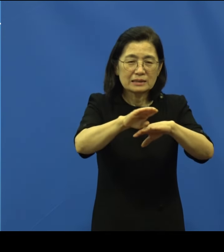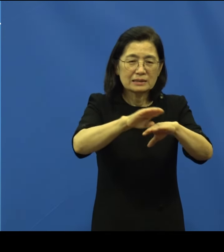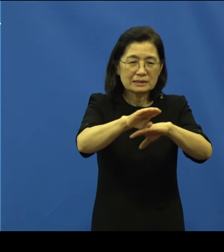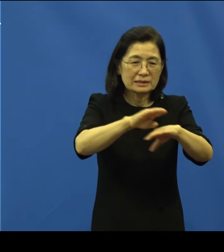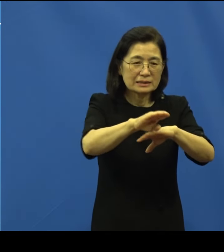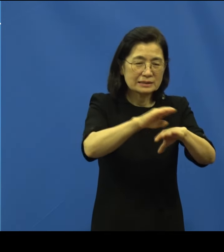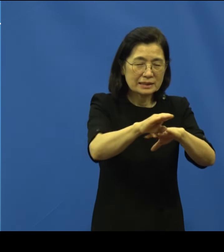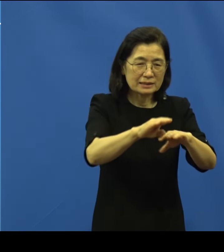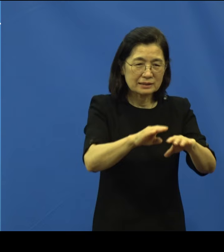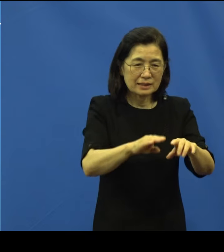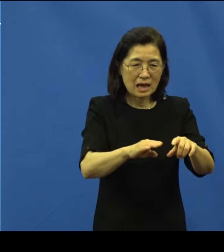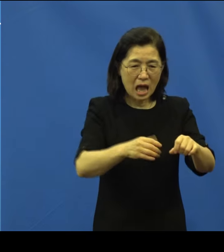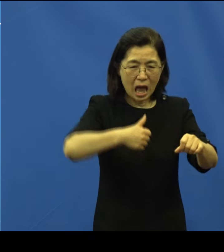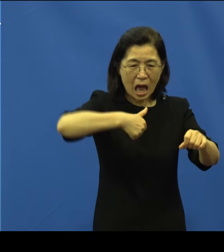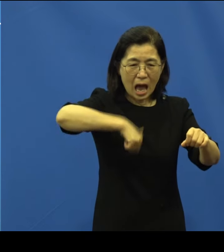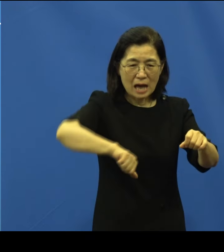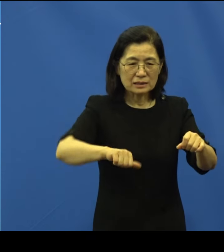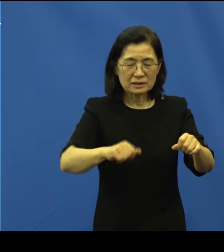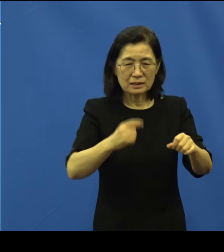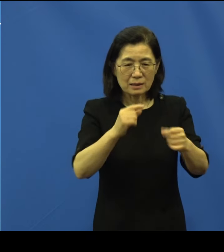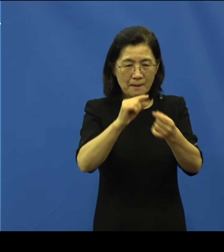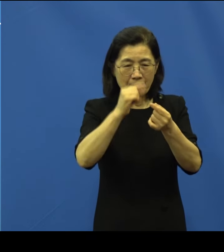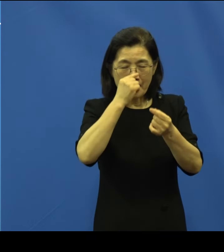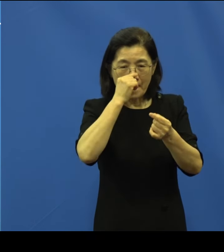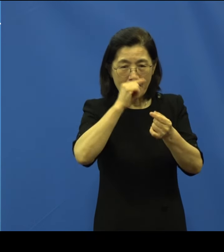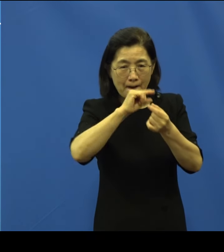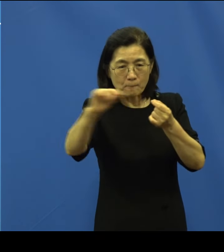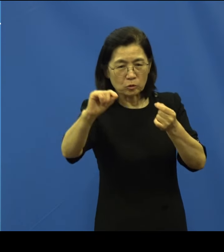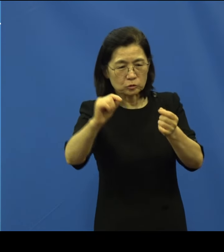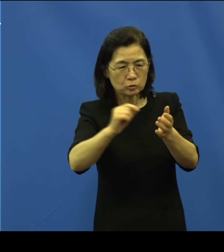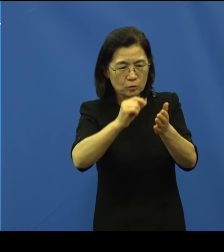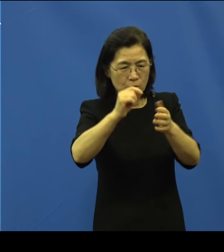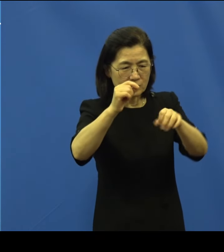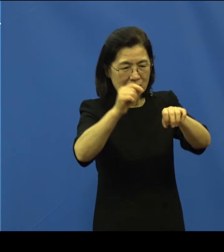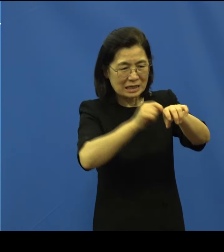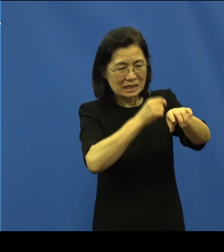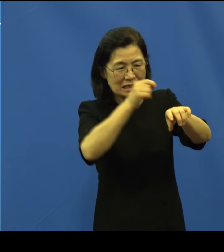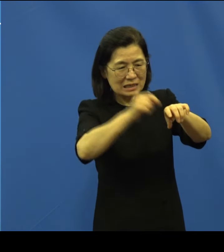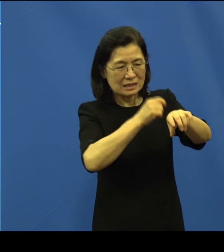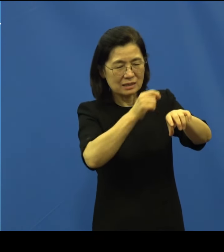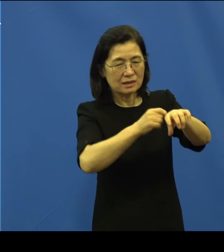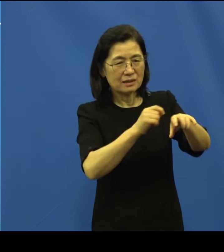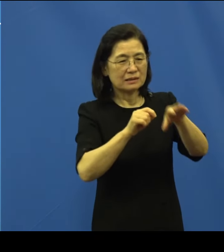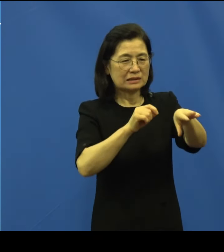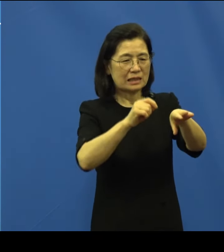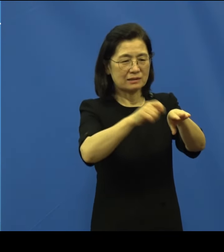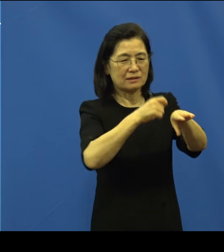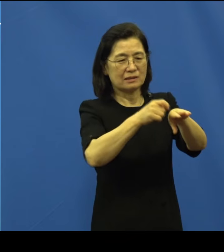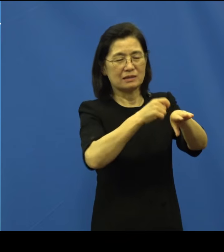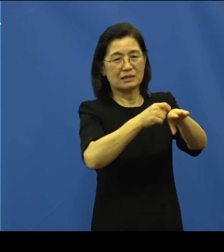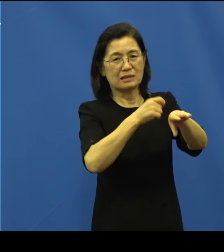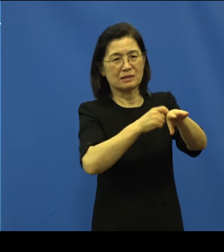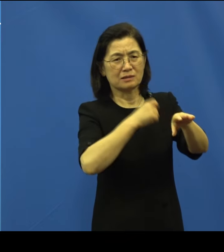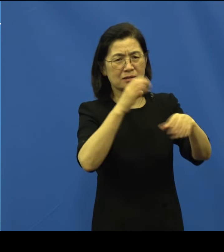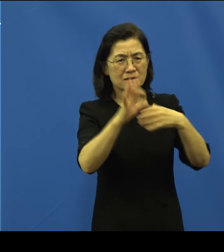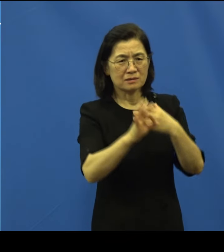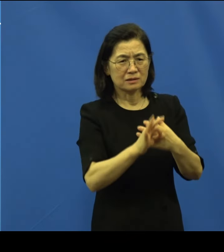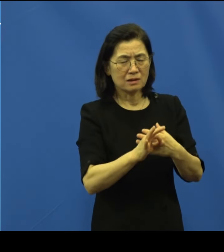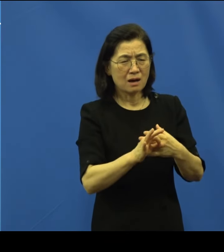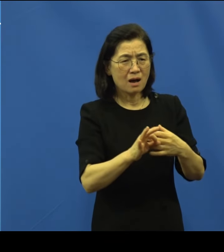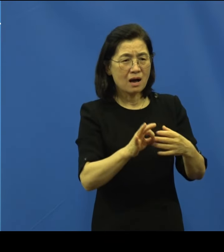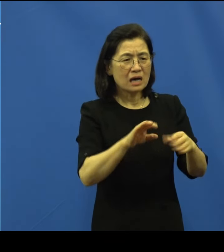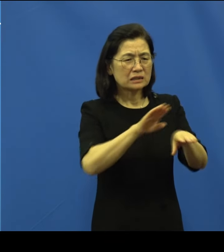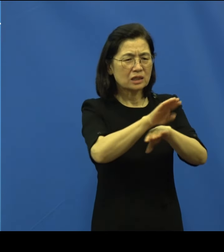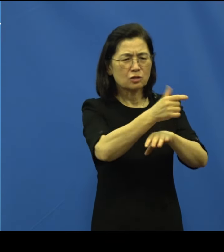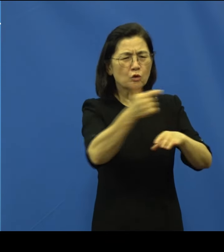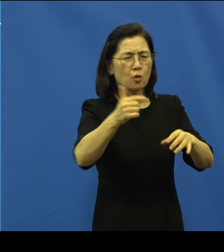못으로 긁으니까 그냥 망치로 그냥 손을 찍었다 그러잖아요. 자기가 차를 너무